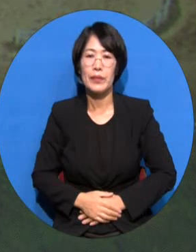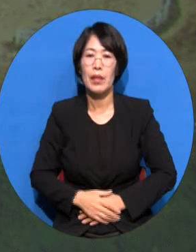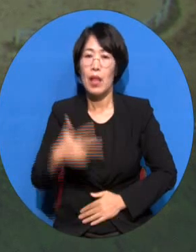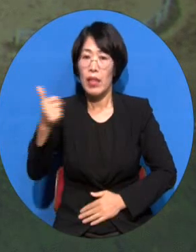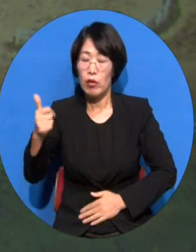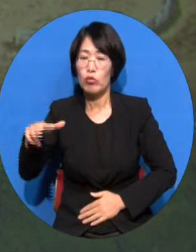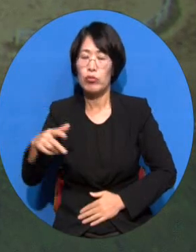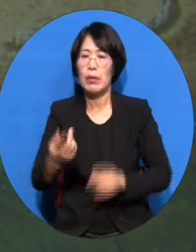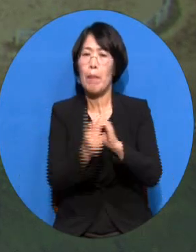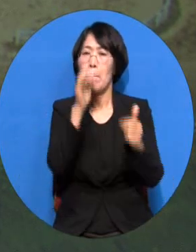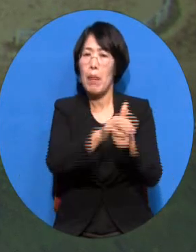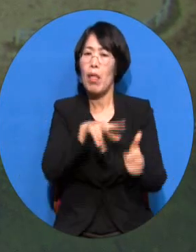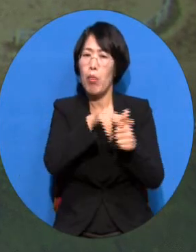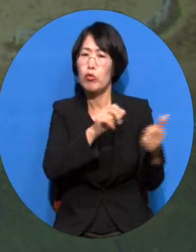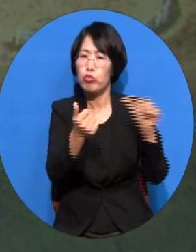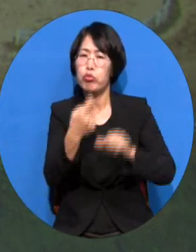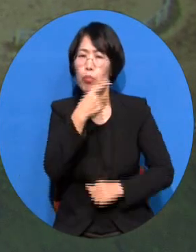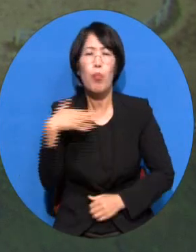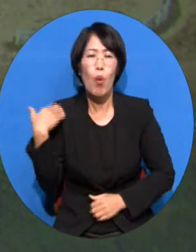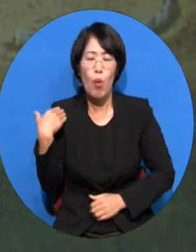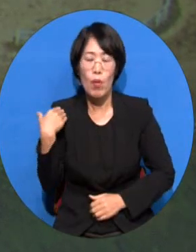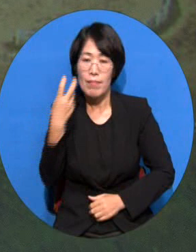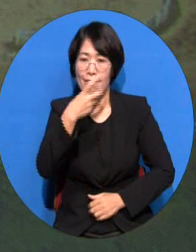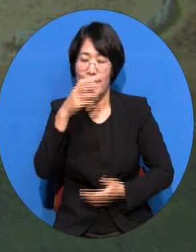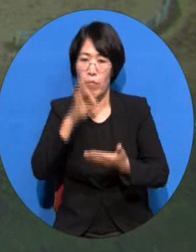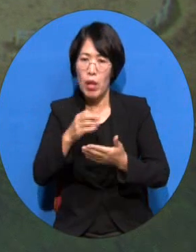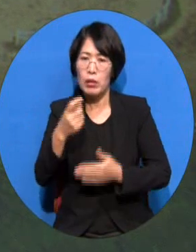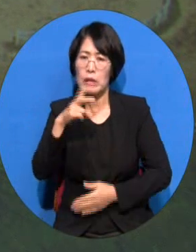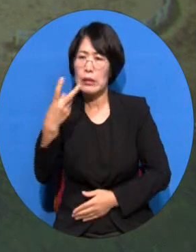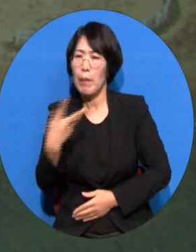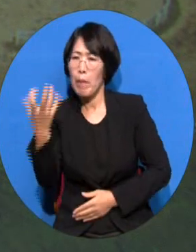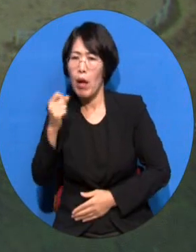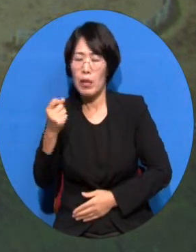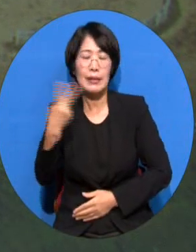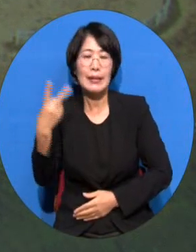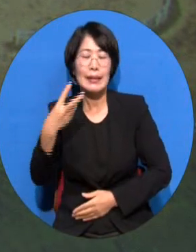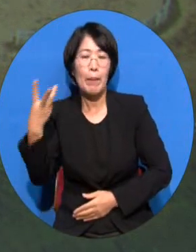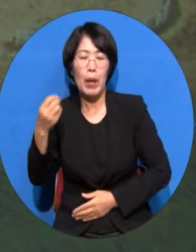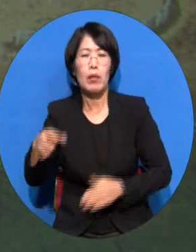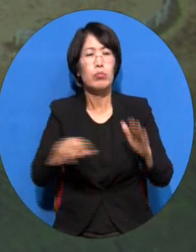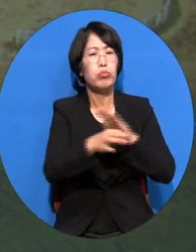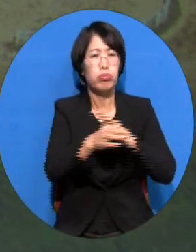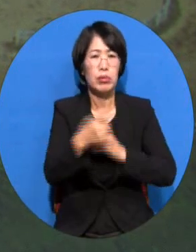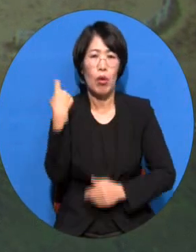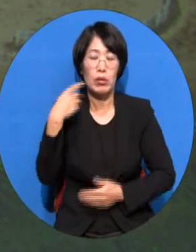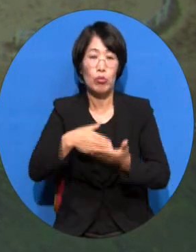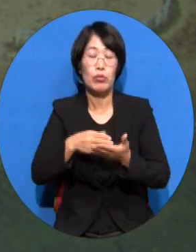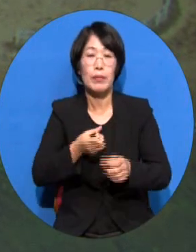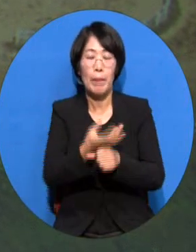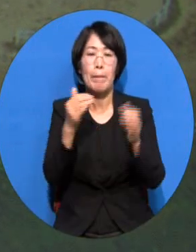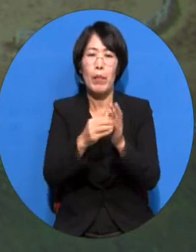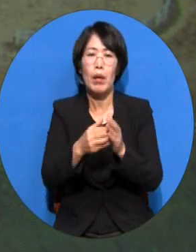장군이 위탁 관리 중인 말이 죽은 줄도 모르고 관리비 수천만 원을 지급해왔다는 소식 어제 전해드렸는데요. 그런데